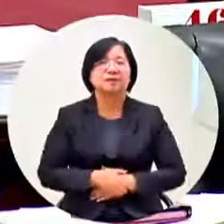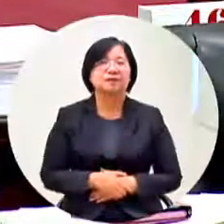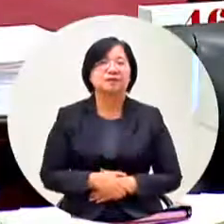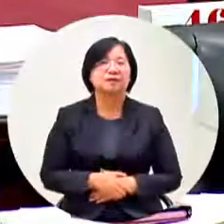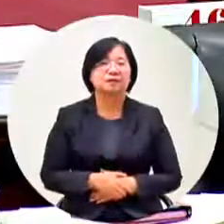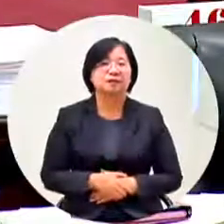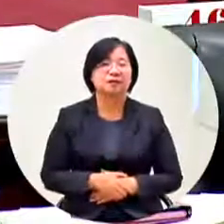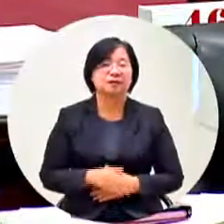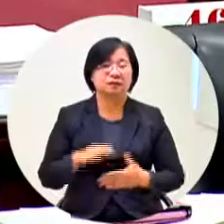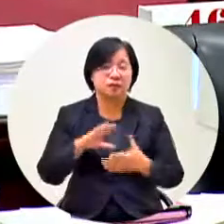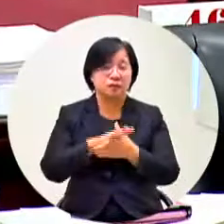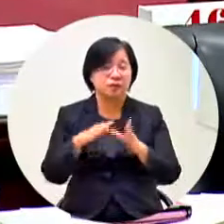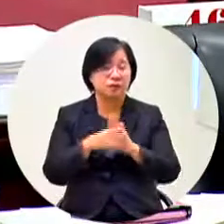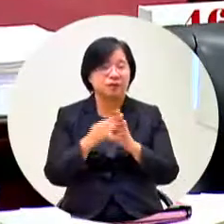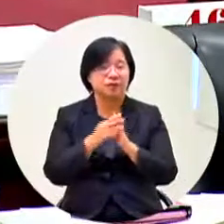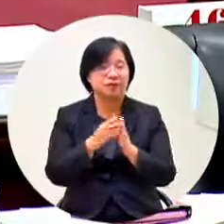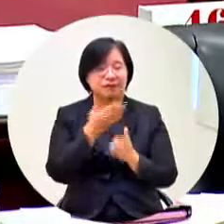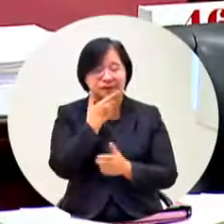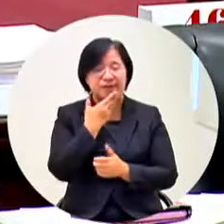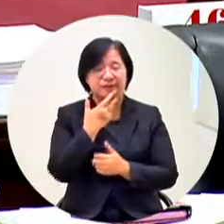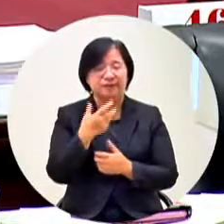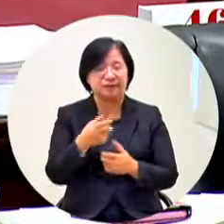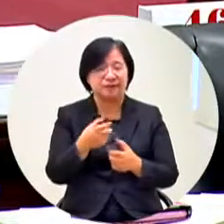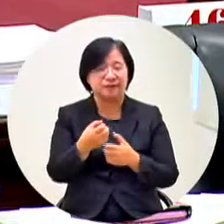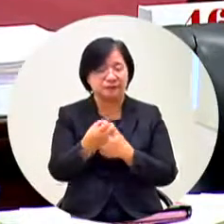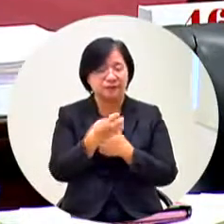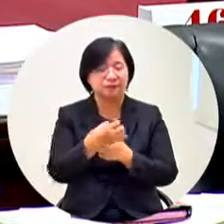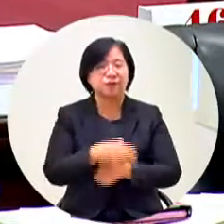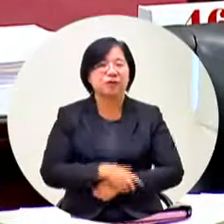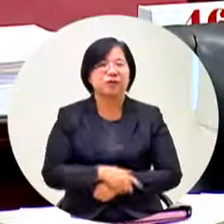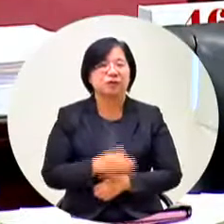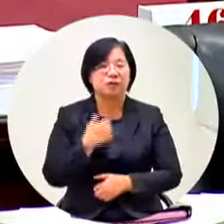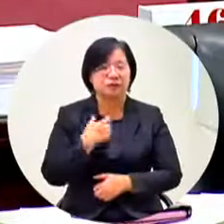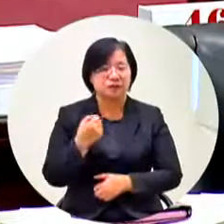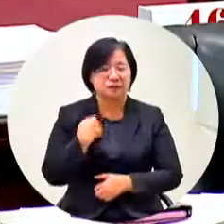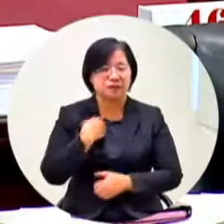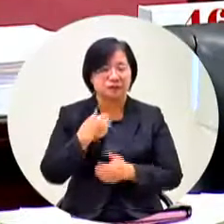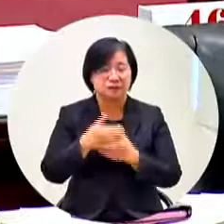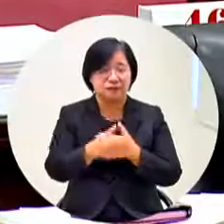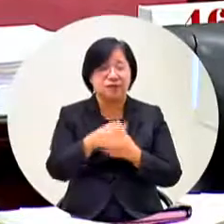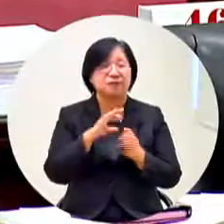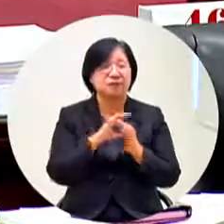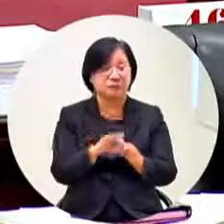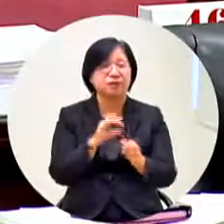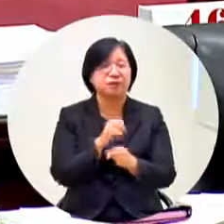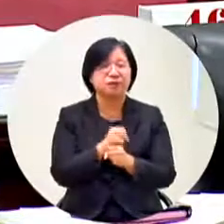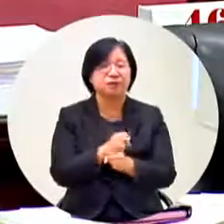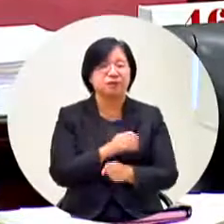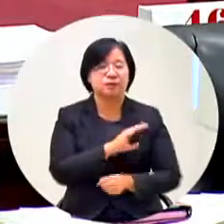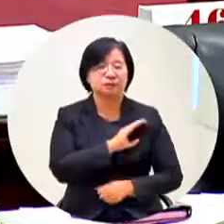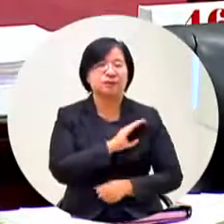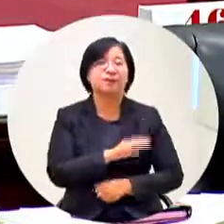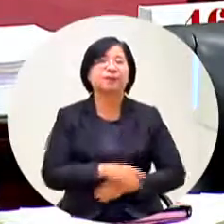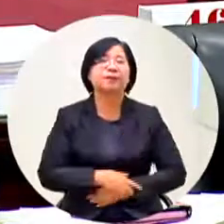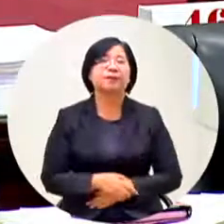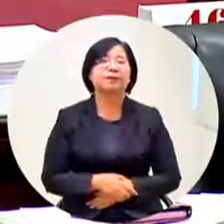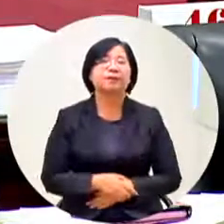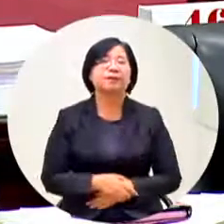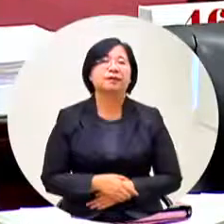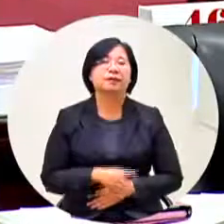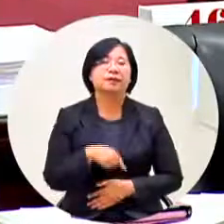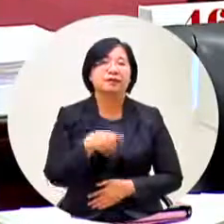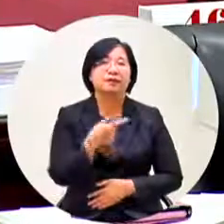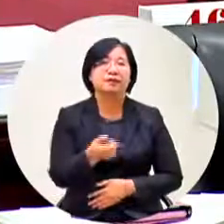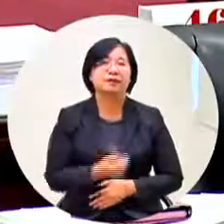文化局部分你私底下再跟我联络。我想要知道进度，如果因为这个是属于延续性的工作哈。那带过来是青埔街跟